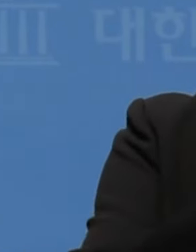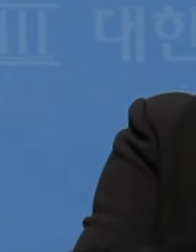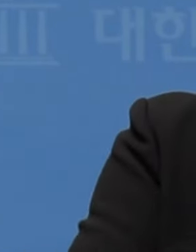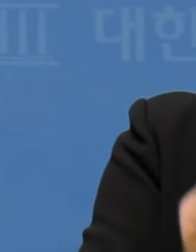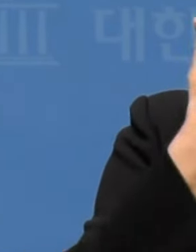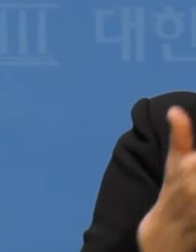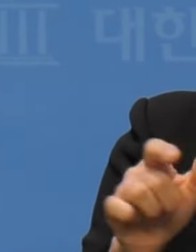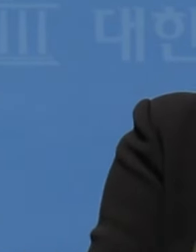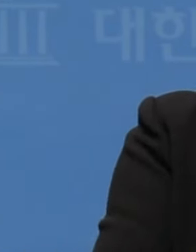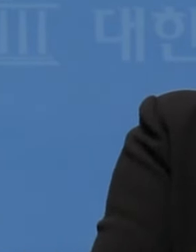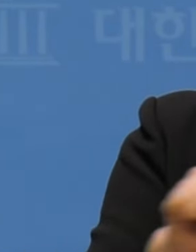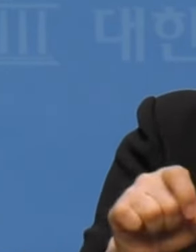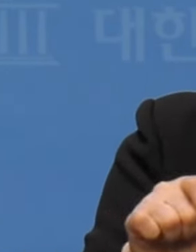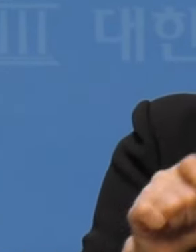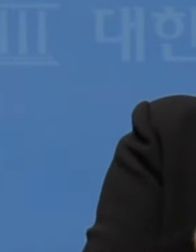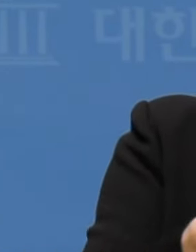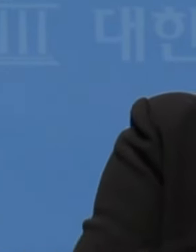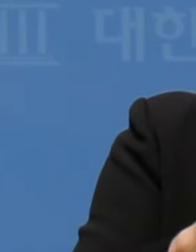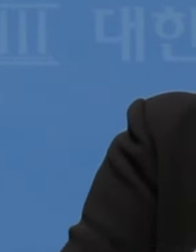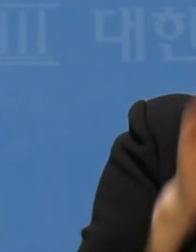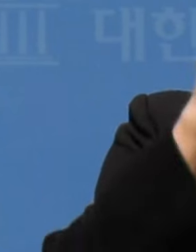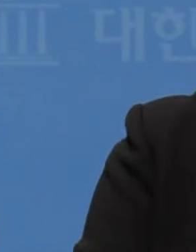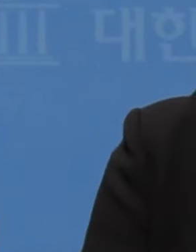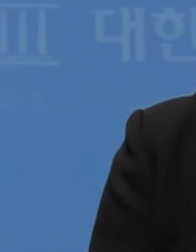쓰는 특종 기자로 활동을 했습니다.